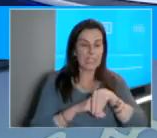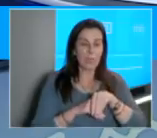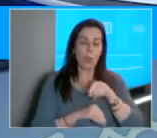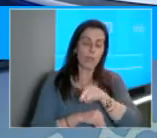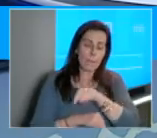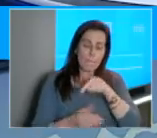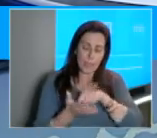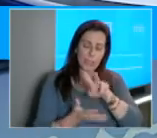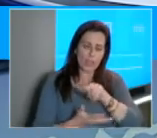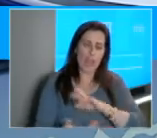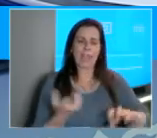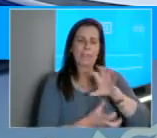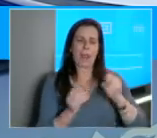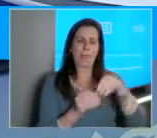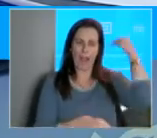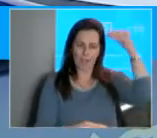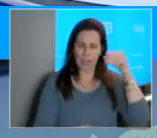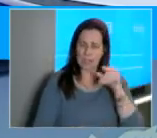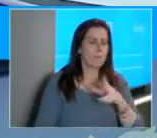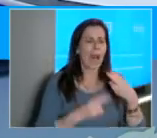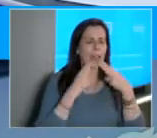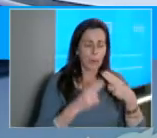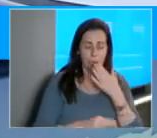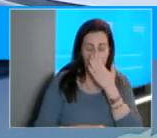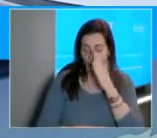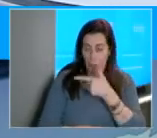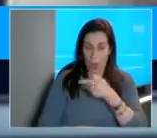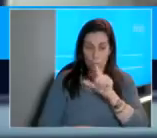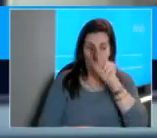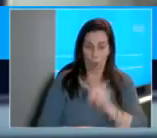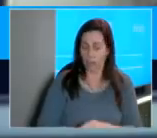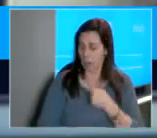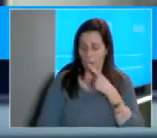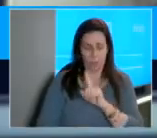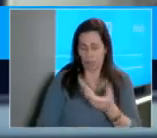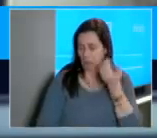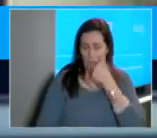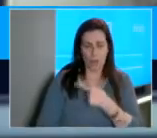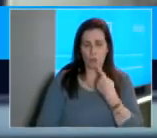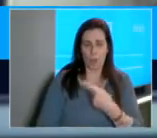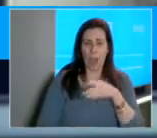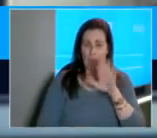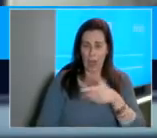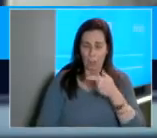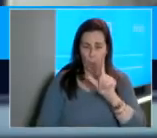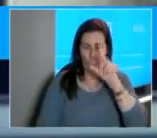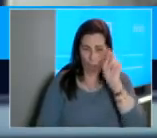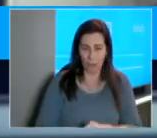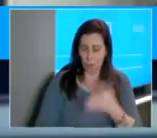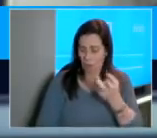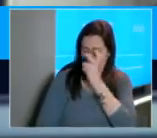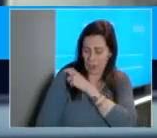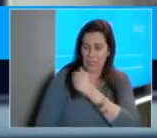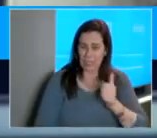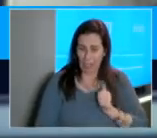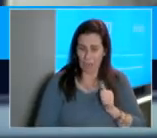להסלמה הזאת. איך אתה רואה את זה? זו אמירה אומללה ומיותרת, חבל שנאמרה. גם יאיר גולן, שפיקד על אוגדת